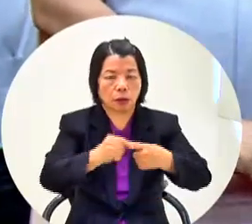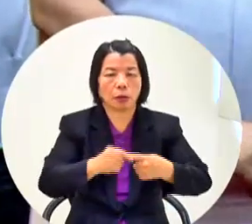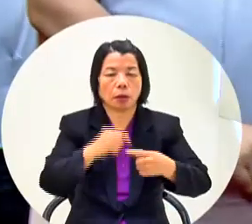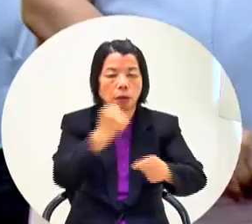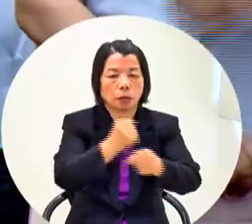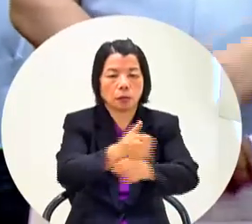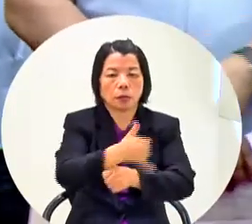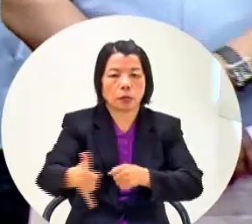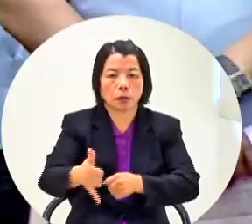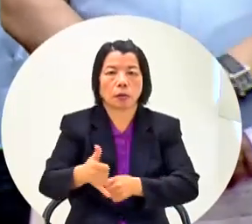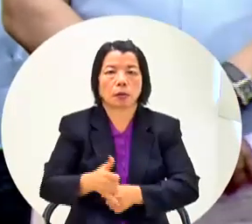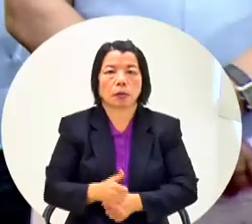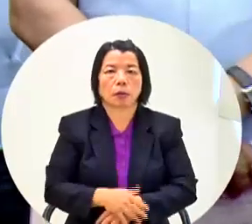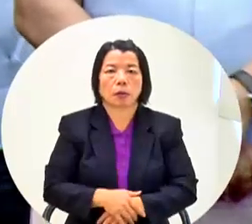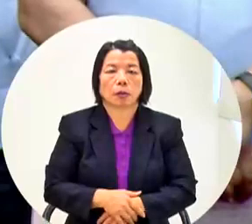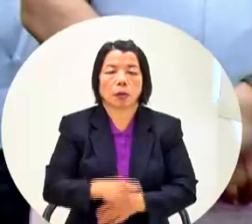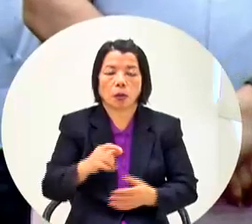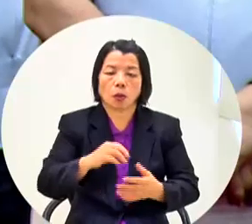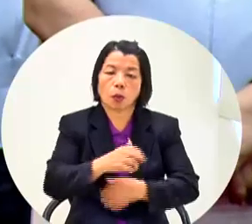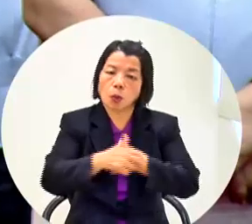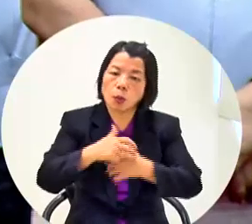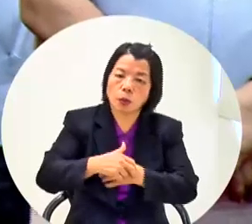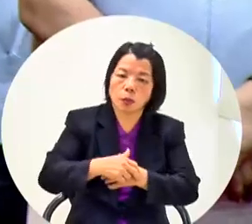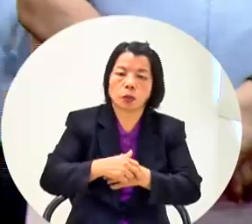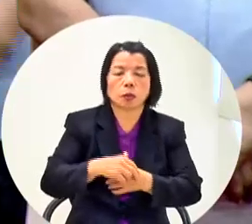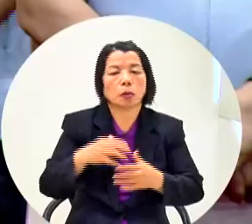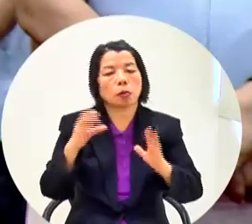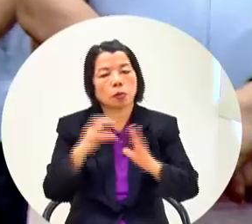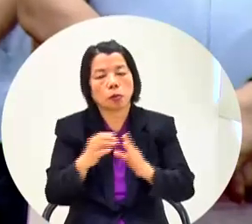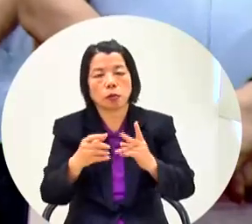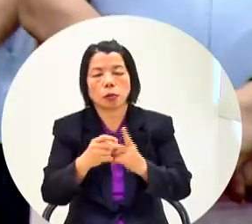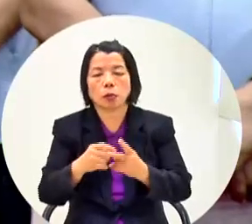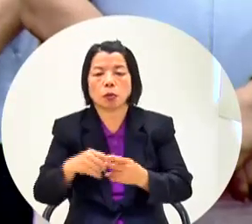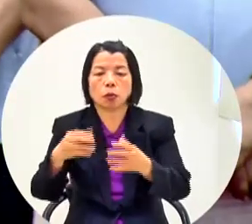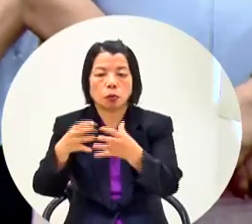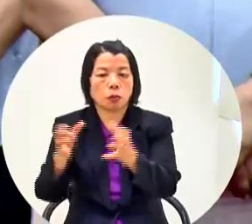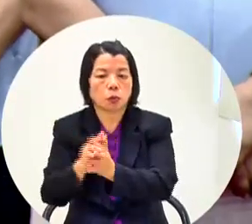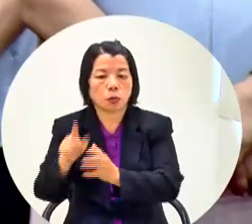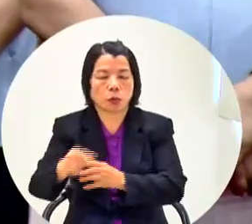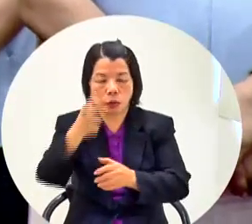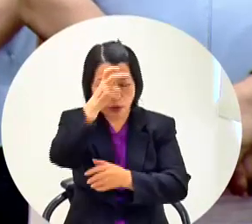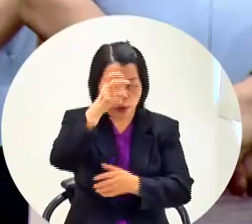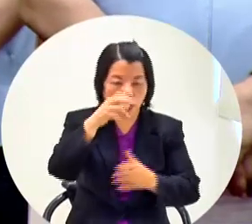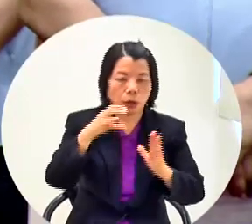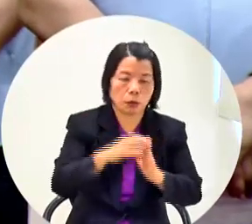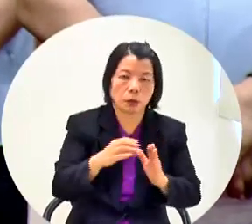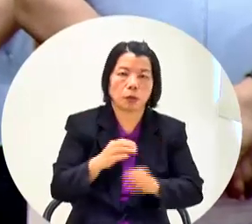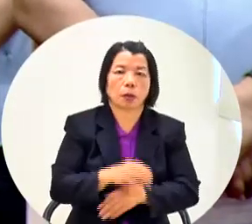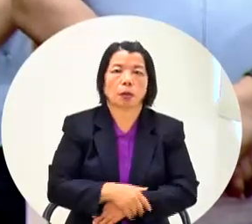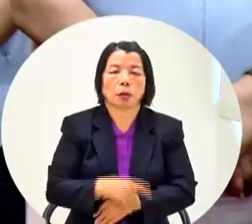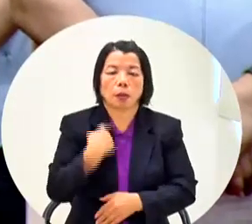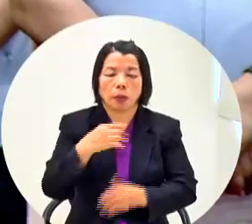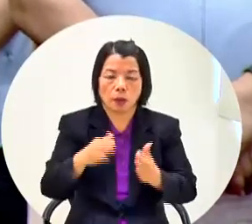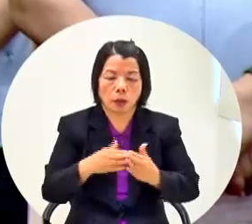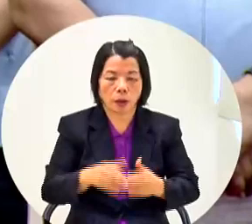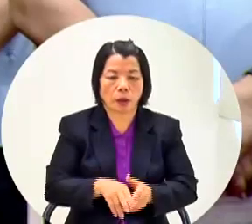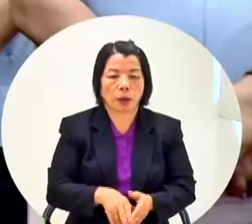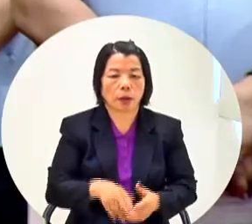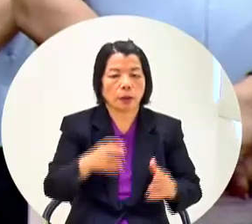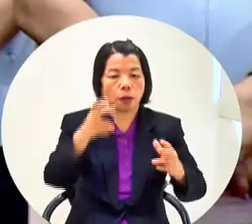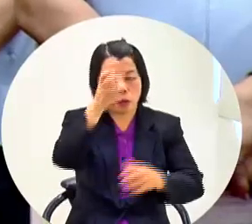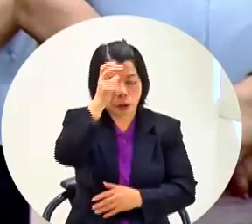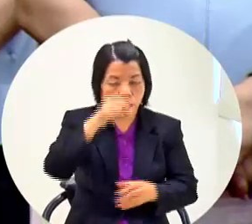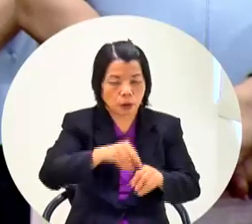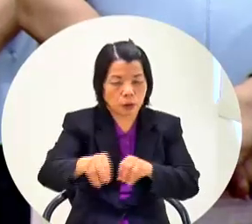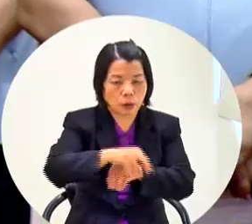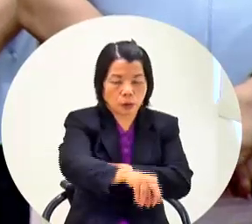同仁，包含我们卫生局卫生所第一线同仁，包含警察局 警察，我包含派出所，还有我们警察局，我